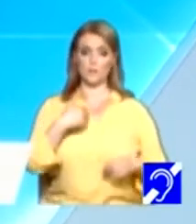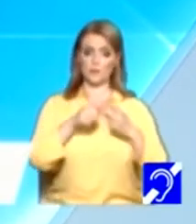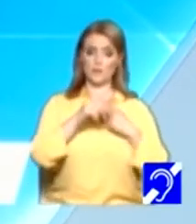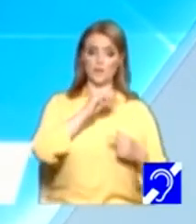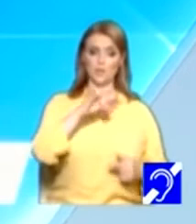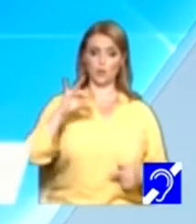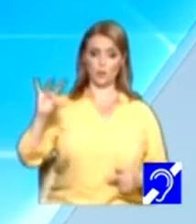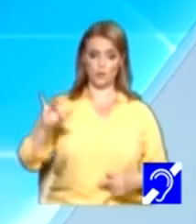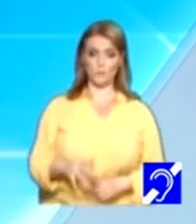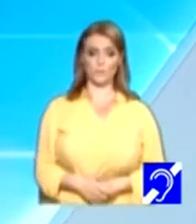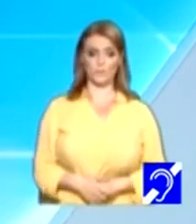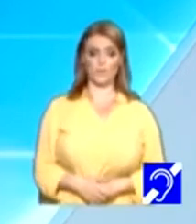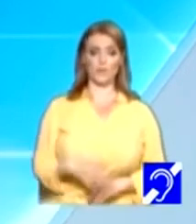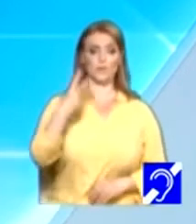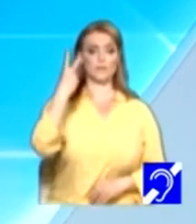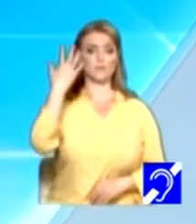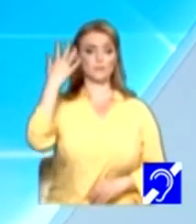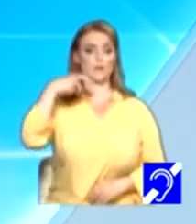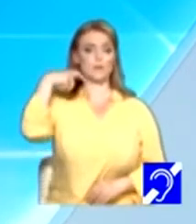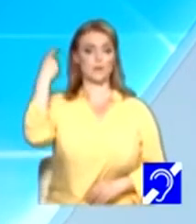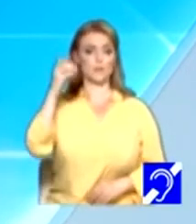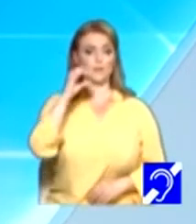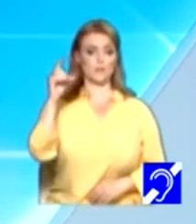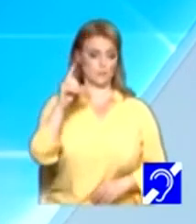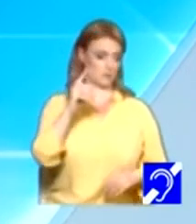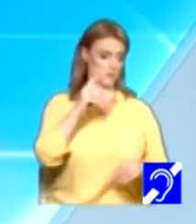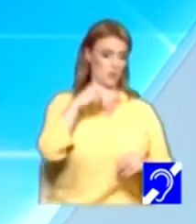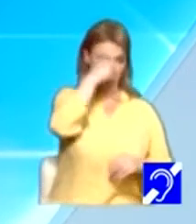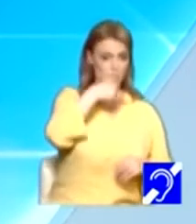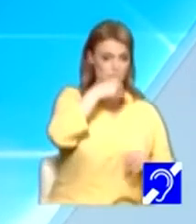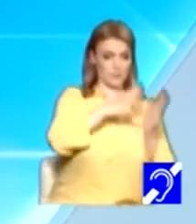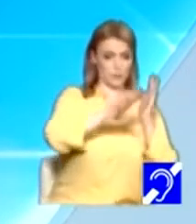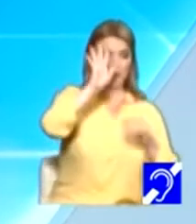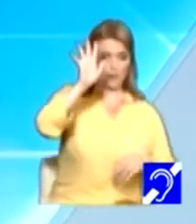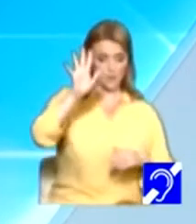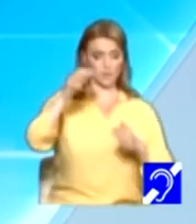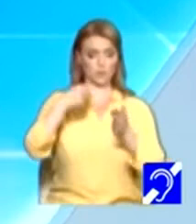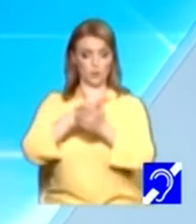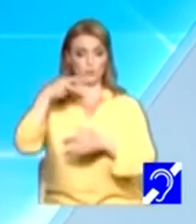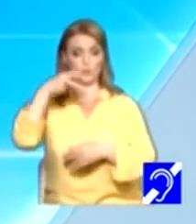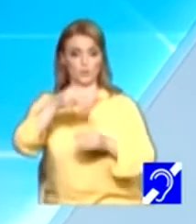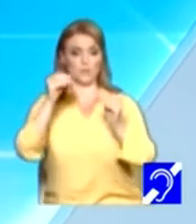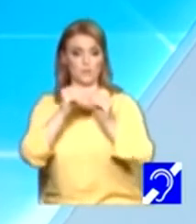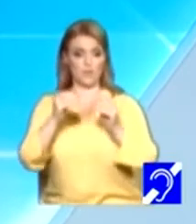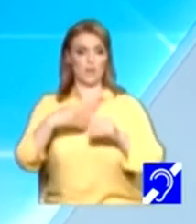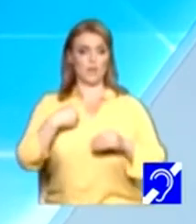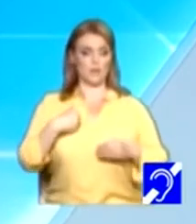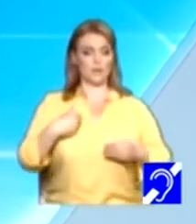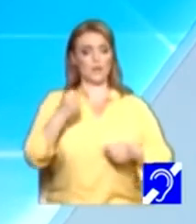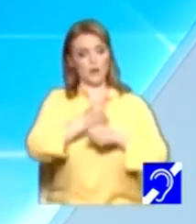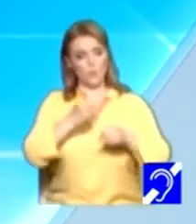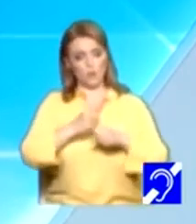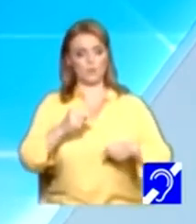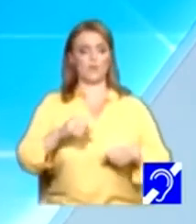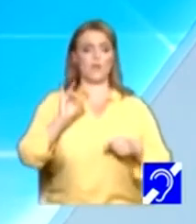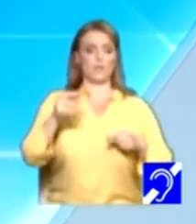Cujbă. 25 de ani, din 95 până în 2010, am lucrat și am trăit în diferite țări, am